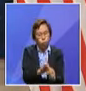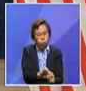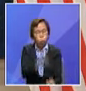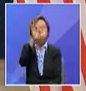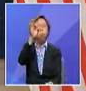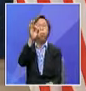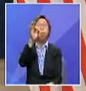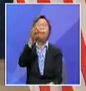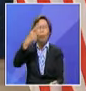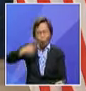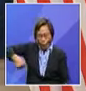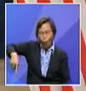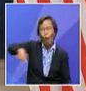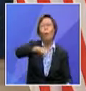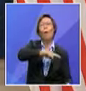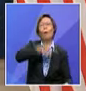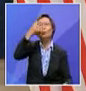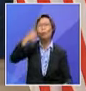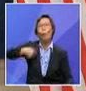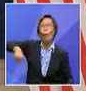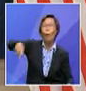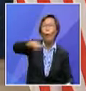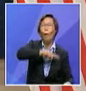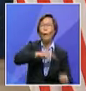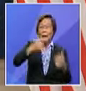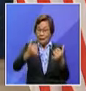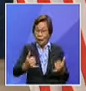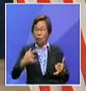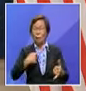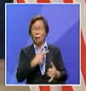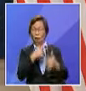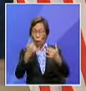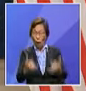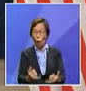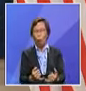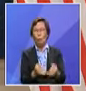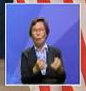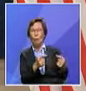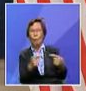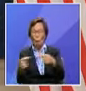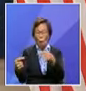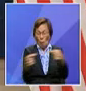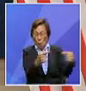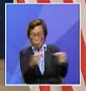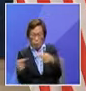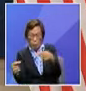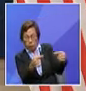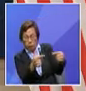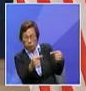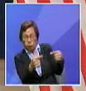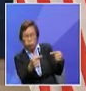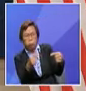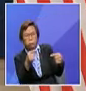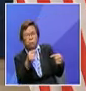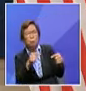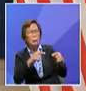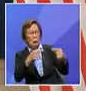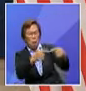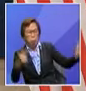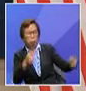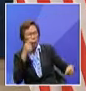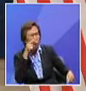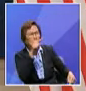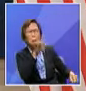inspirasi kepada kita semua. Dan kali ini kita sedang berperang dengan musuh yang sukar dilihat dan